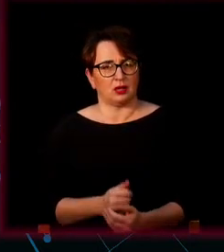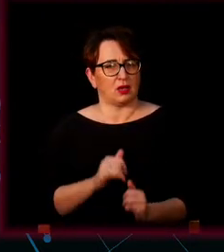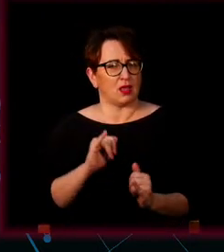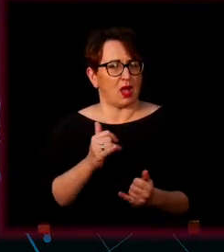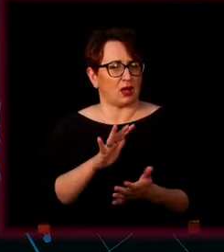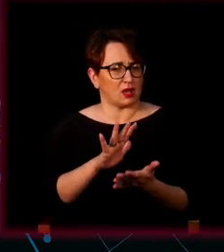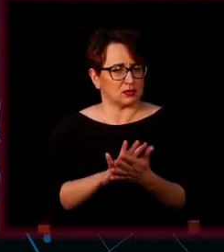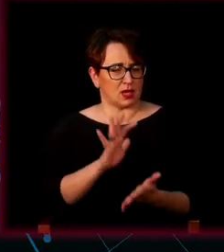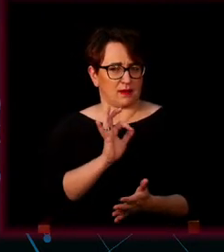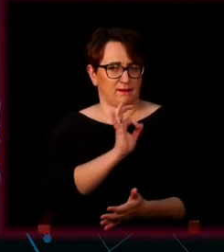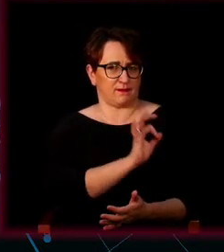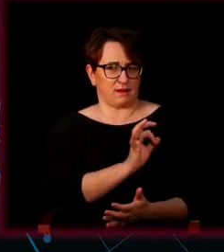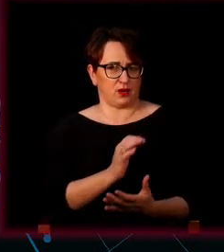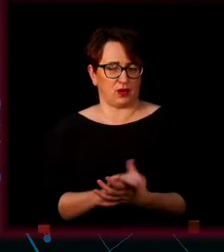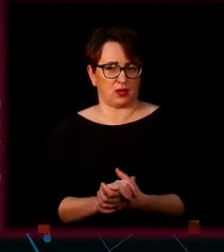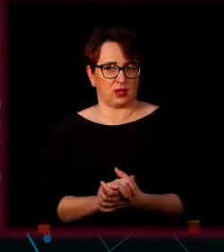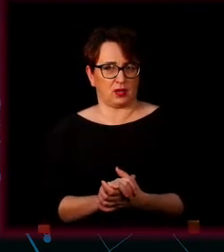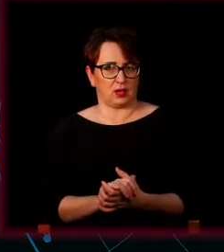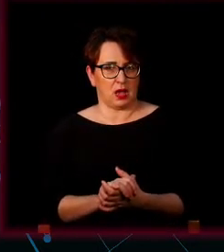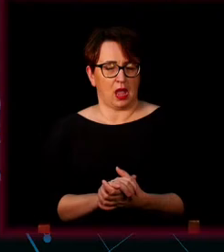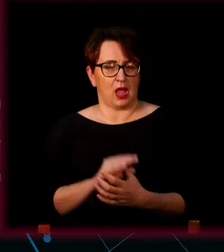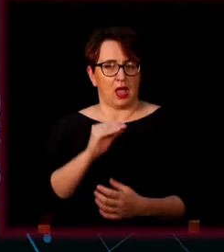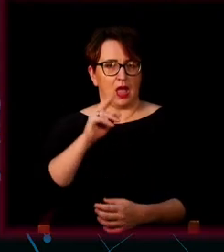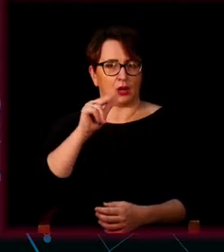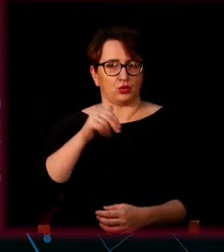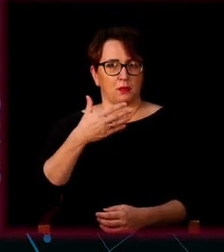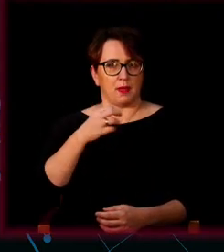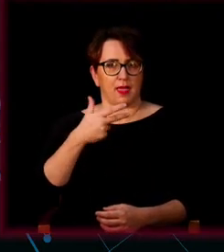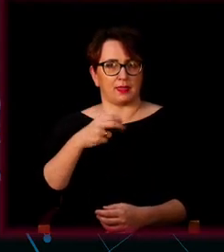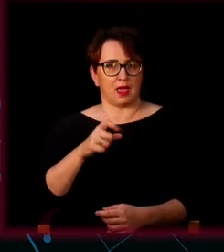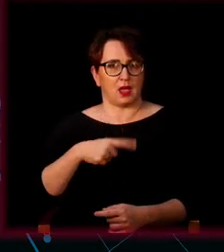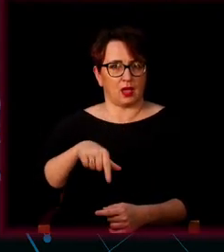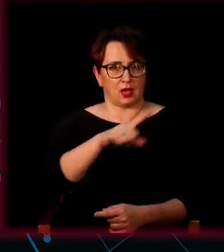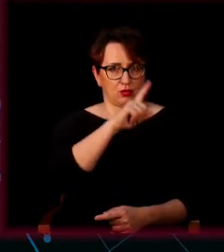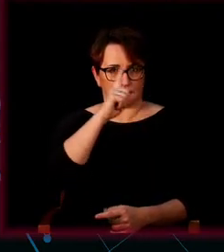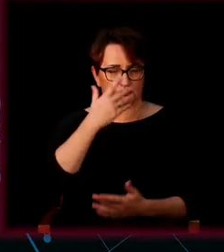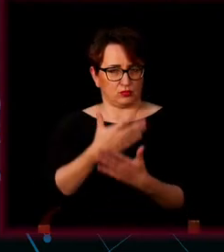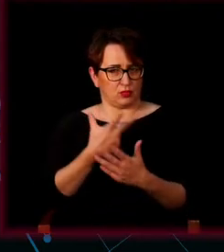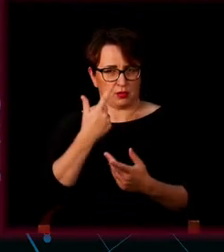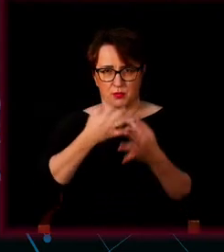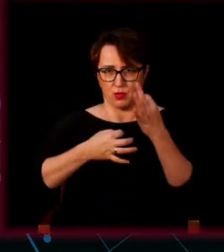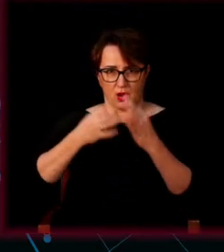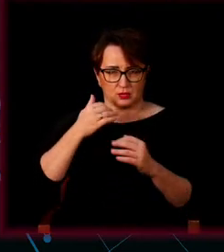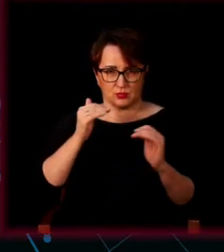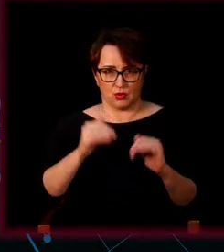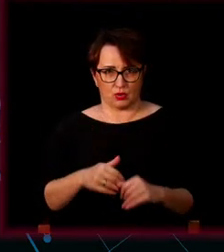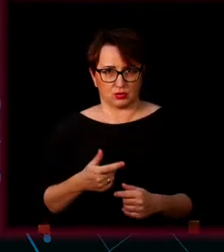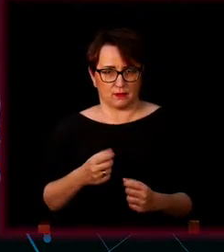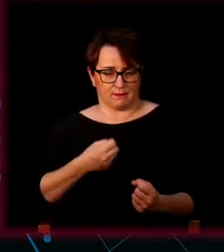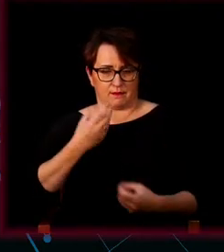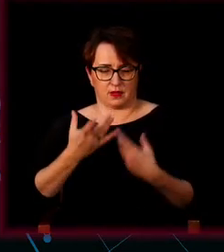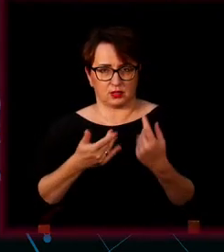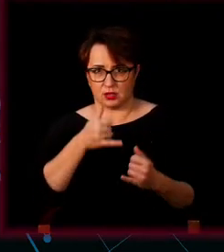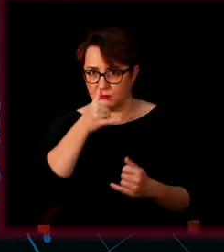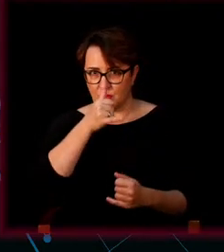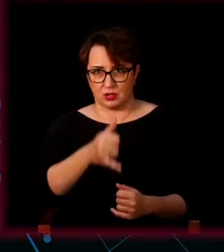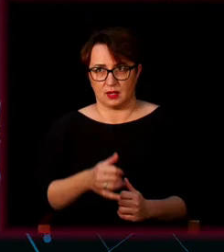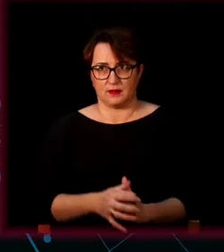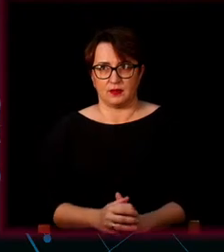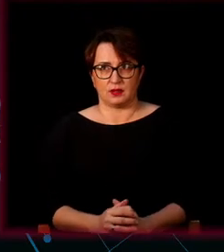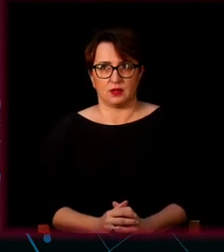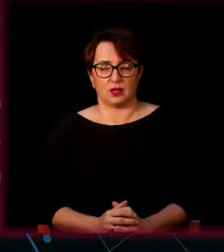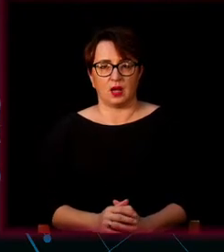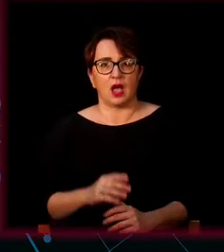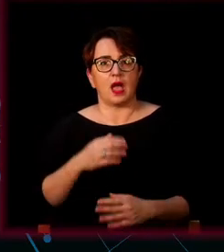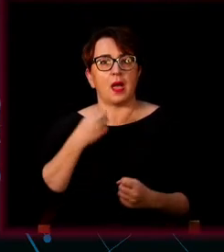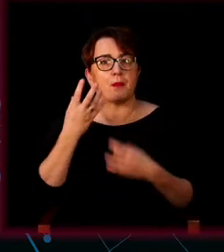są cechy mieszkańców Ekumeny, że nie potrafią się w ten sposób, tak? Takiej ekspresji nie mają, nie mają łatwości, dzielą